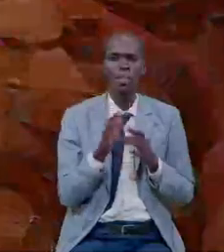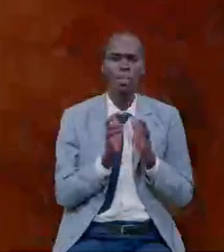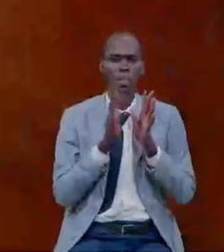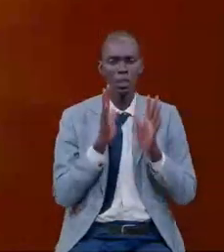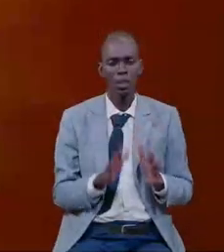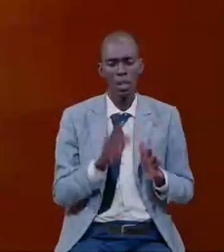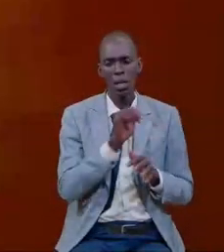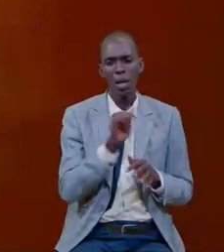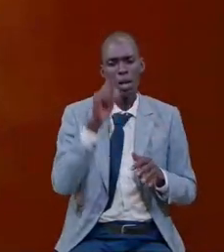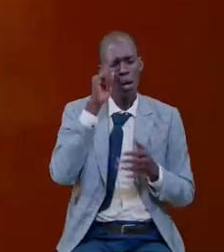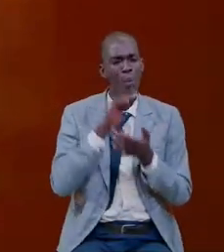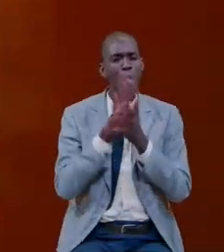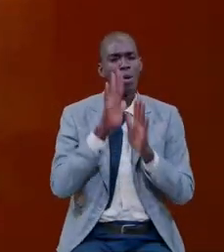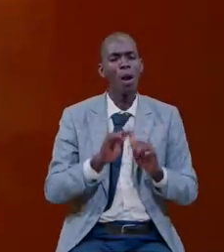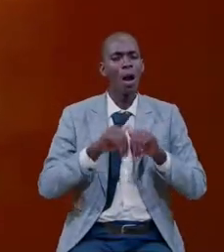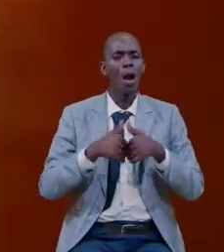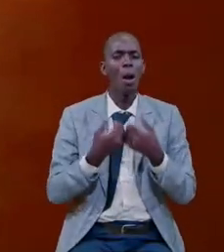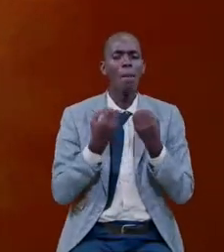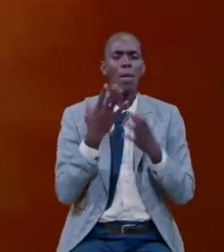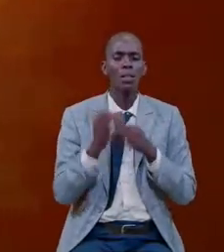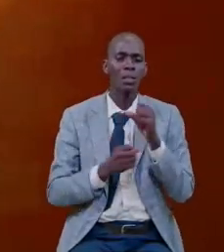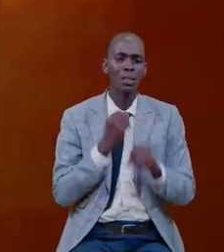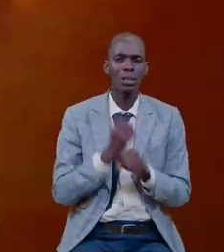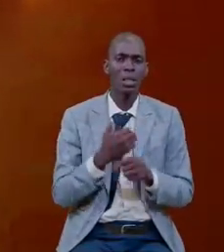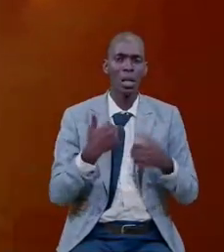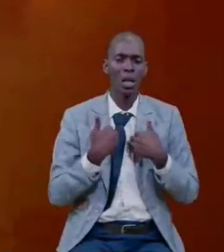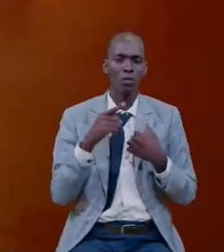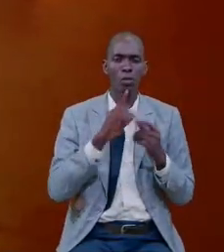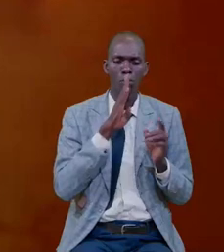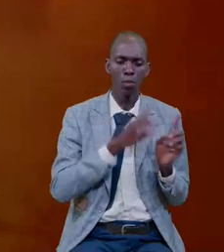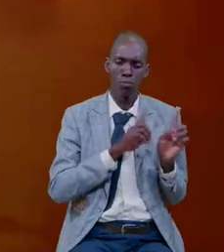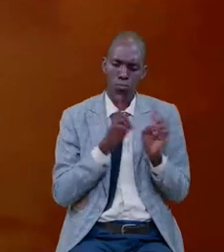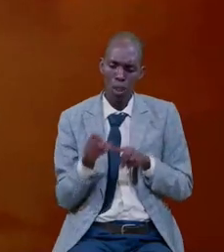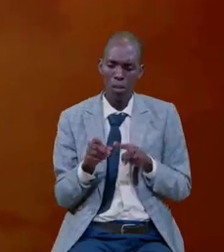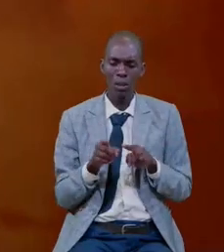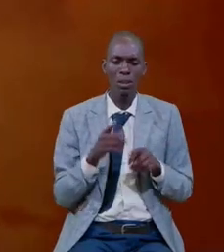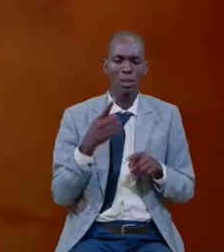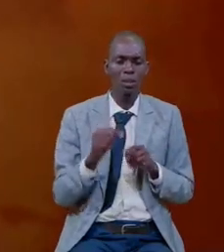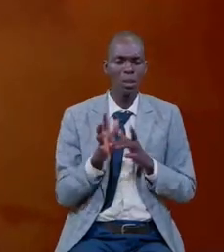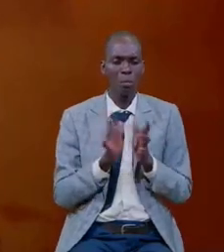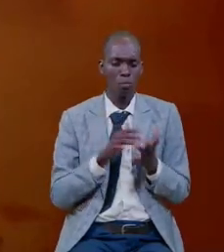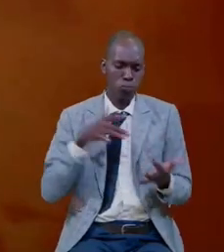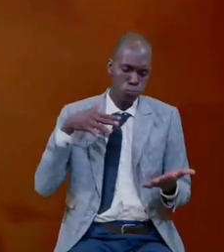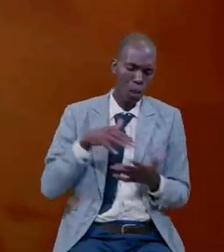Depuis combien d'années vous êtes chrétien? Pendant combien d'années vous venez à l'étude biblique chaque lundi?